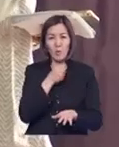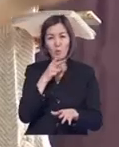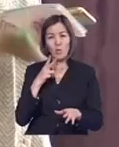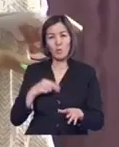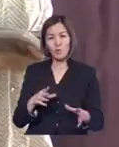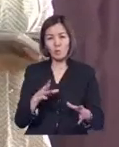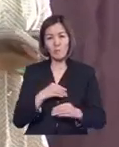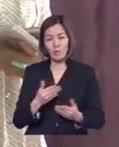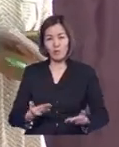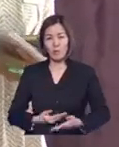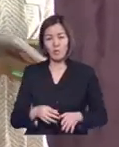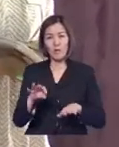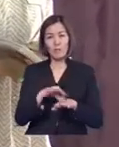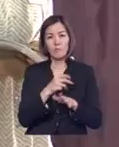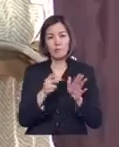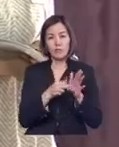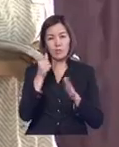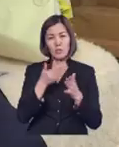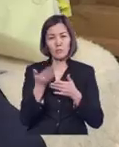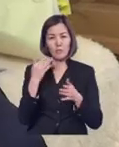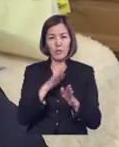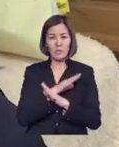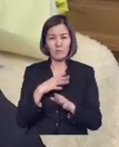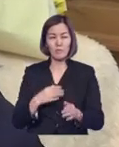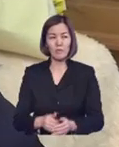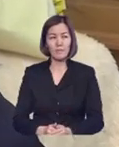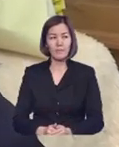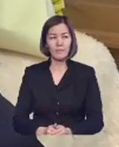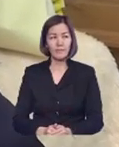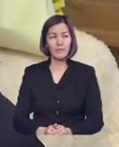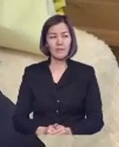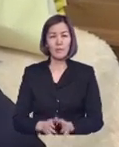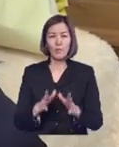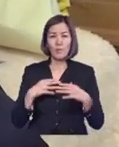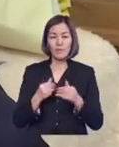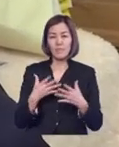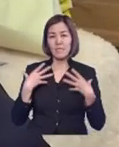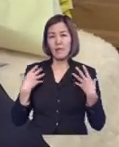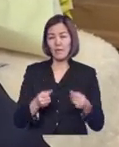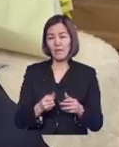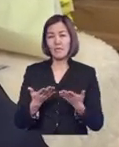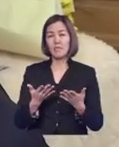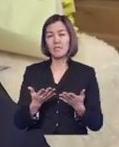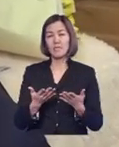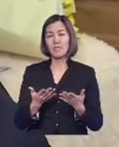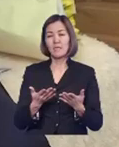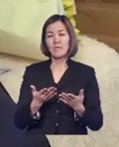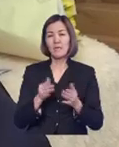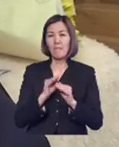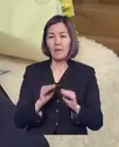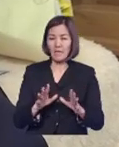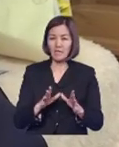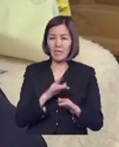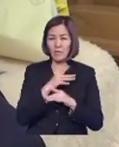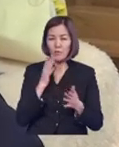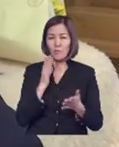Ал жолдасы 8 жыл бұрын өмірден өтіпті. Бала шағаларың көп болсын, елдерің аман болсын, жұрттарың